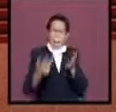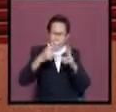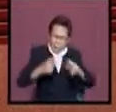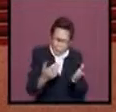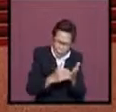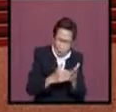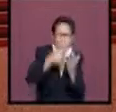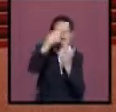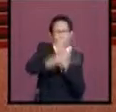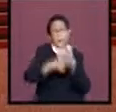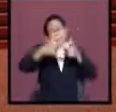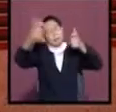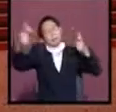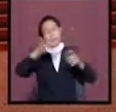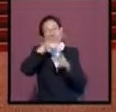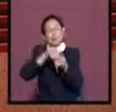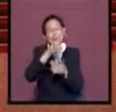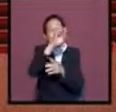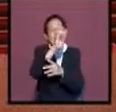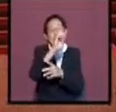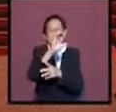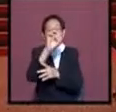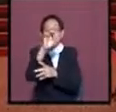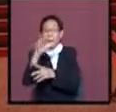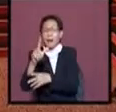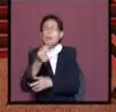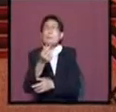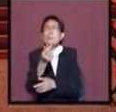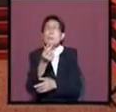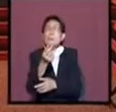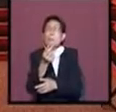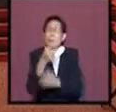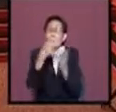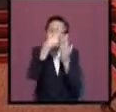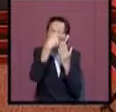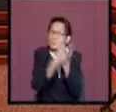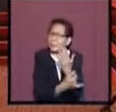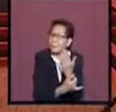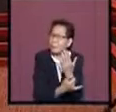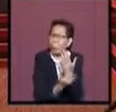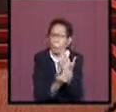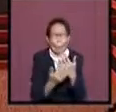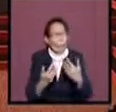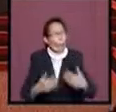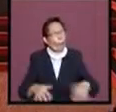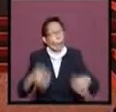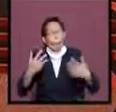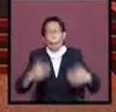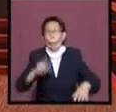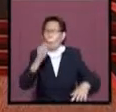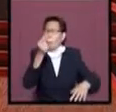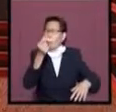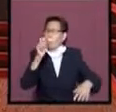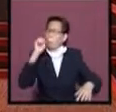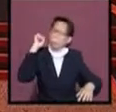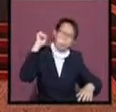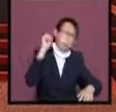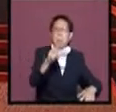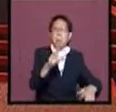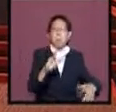dan langsung tidak sehaluan prinsip kini boleh mendakwa bergabung. Melampaui nilai sepatutnya.